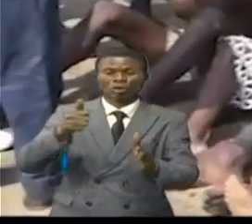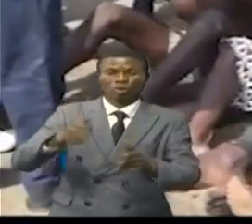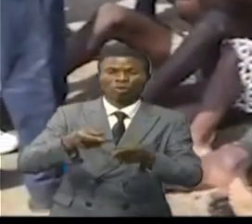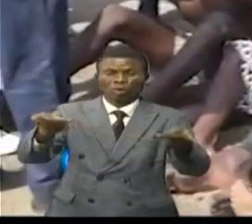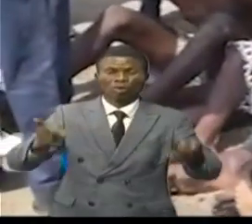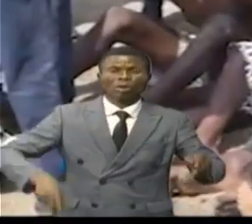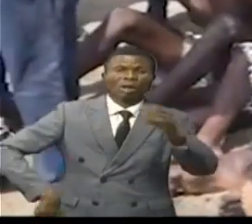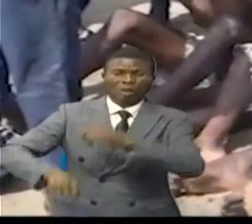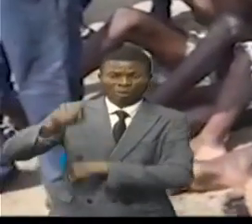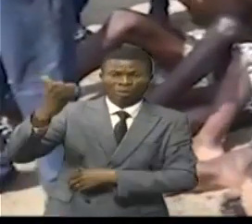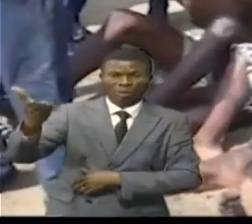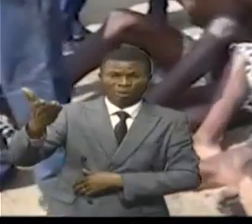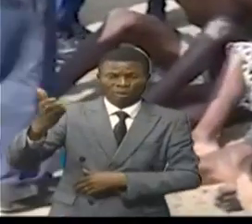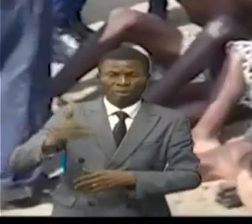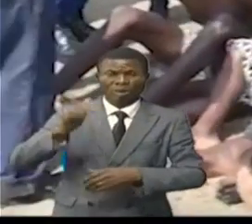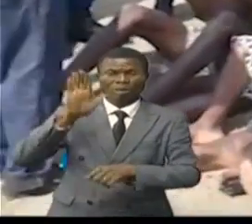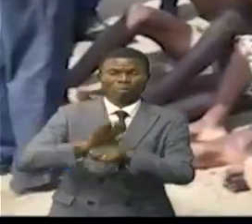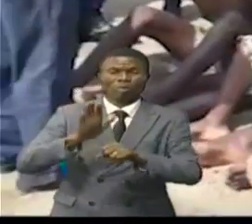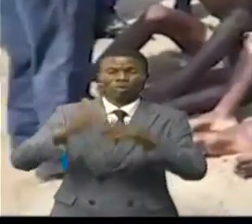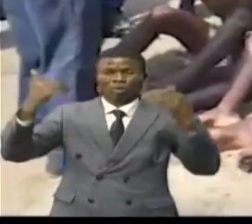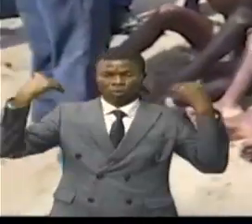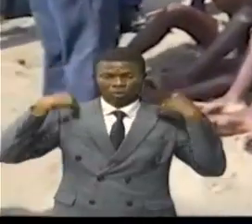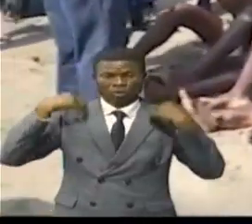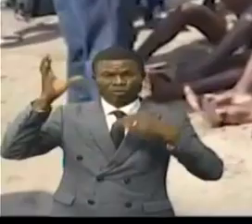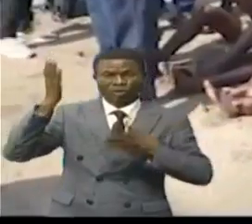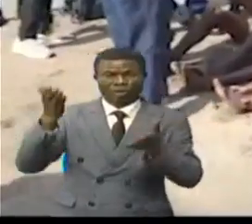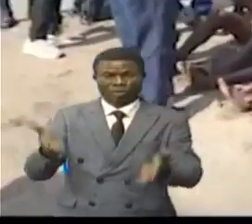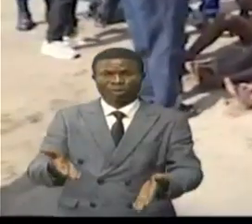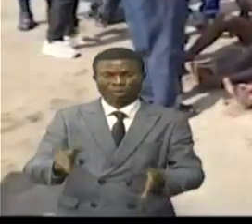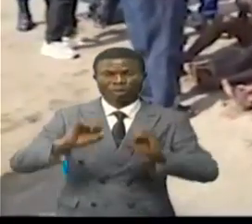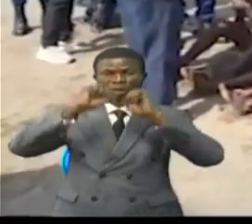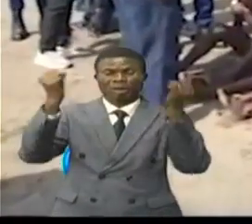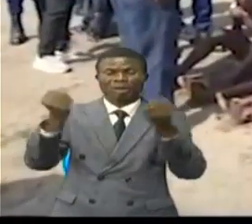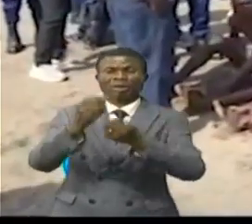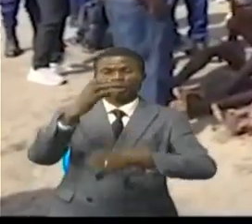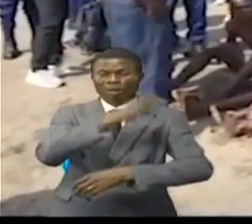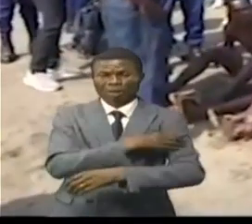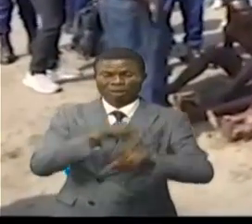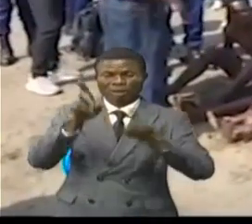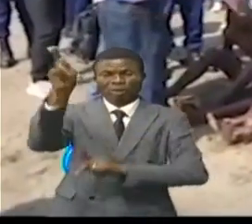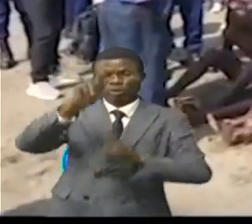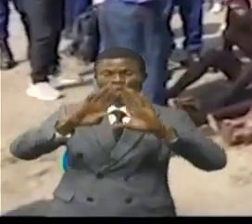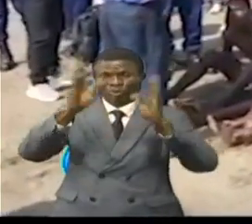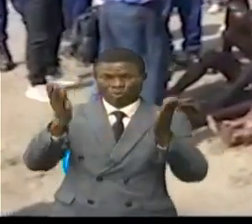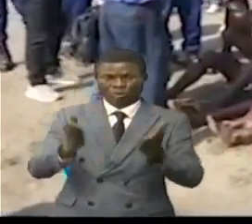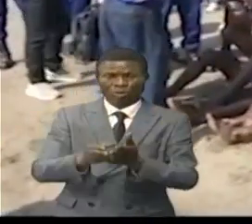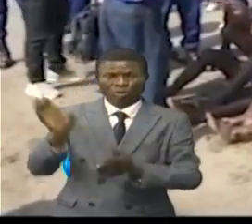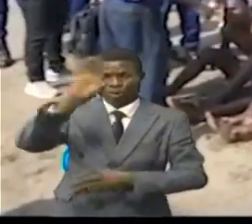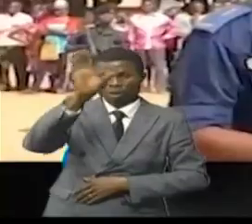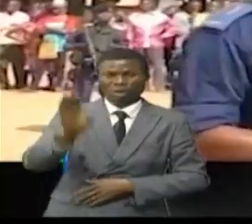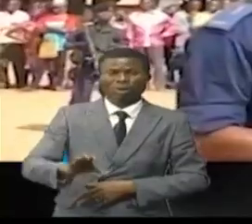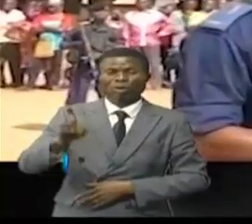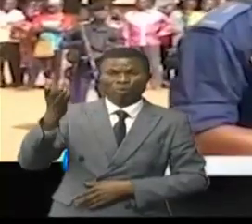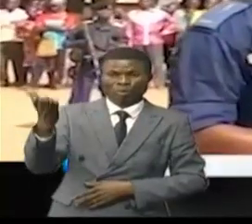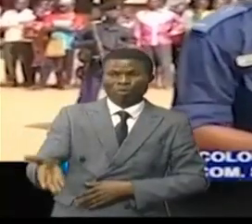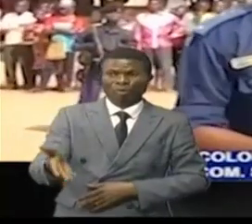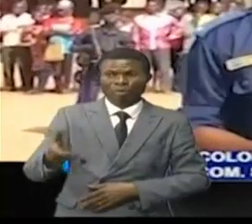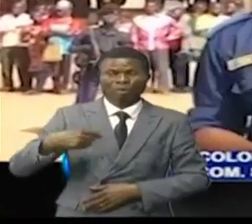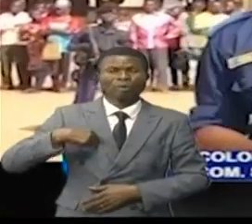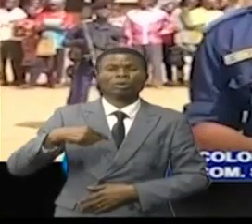Tata Mayunga devant les autorités locales, la société civile et la population de la commune d'Idiofa. Nous